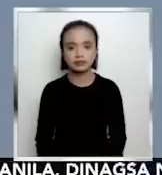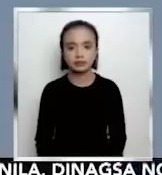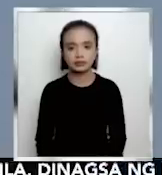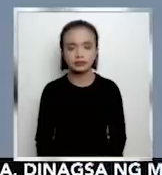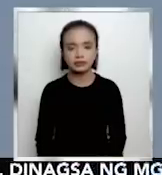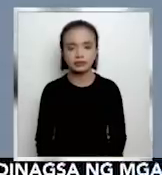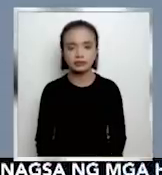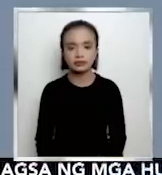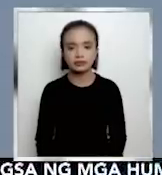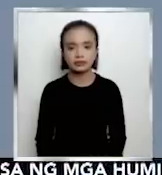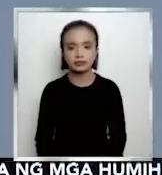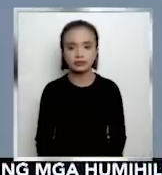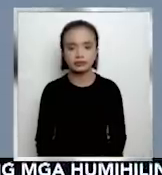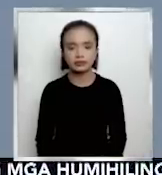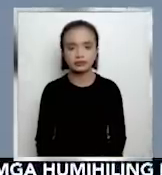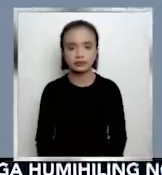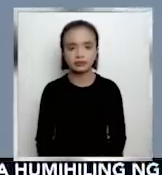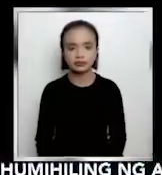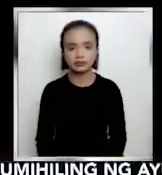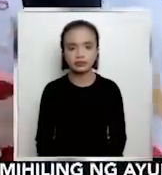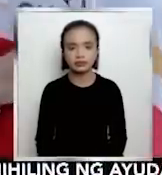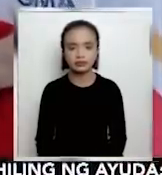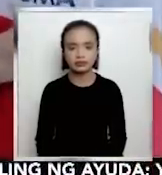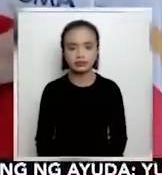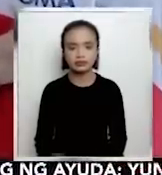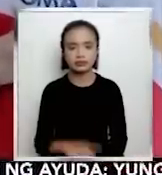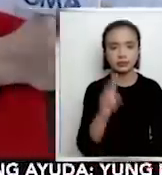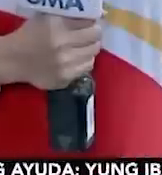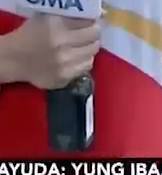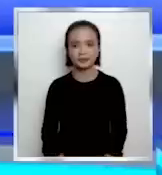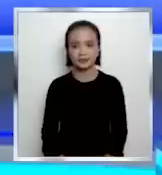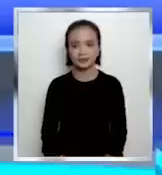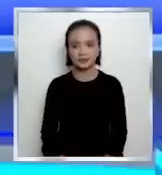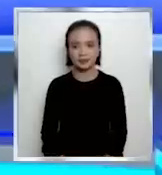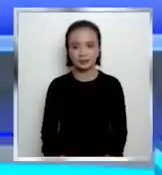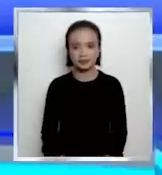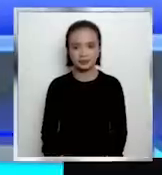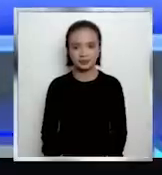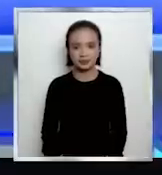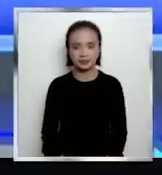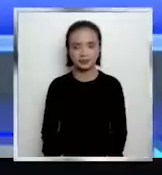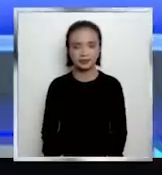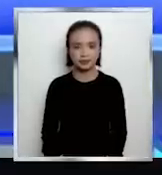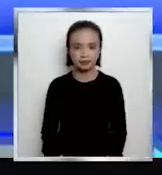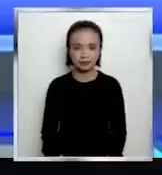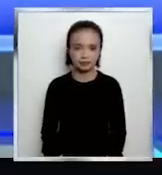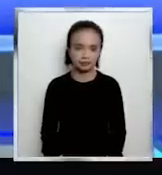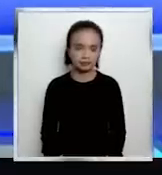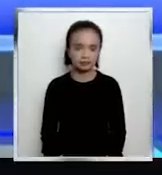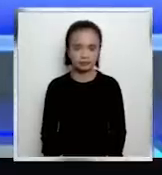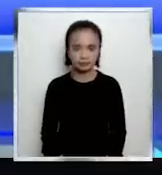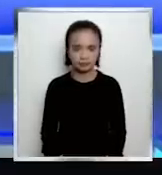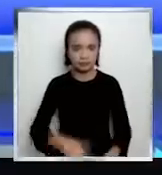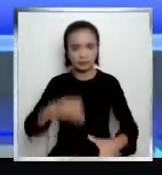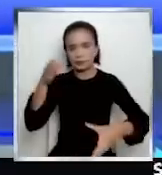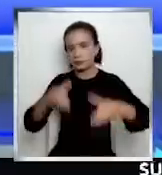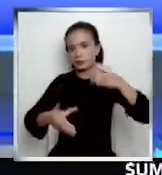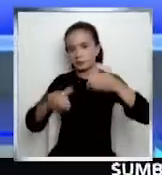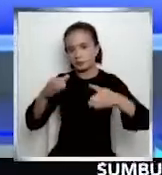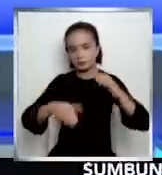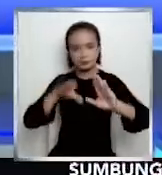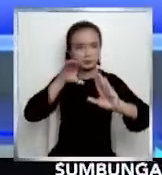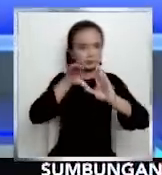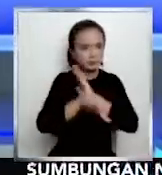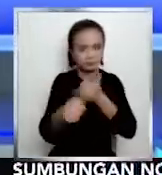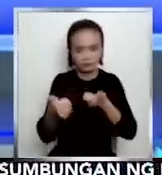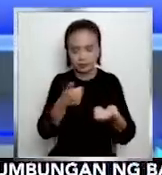At ako si Mariz Umali. Nakatutok kami 24 oras. Kasong kriminal at administratibo raw ang pwedeng